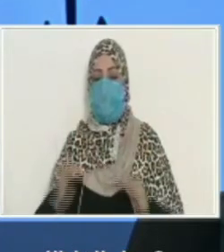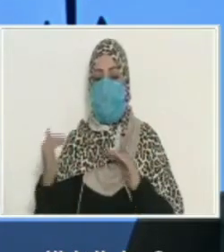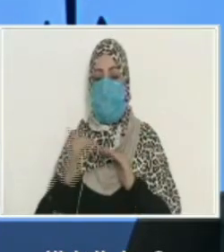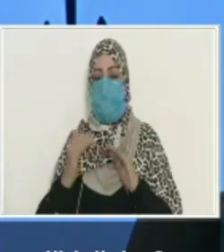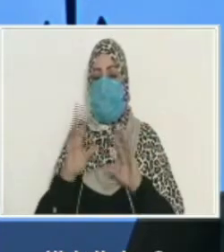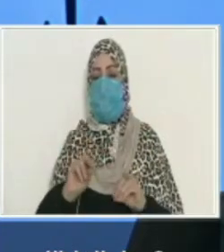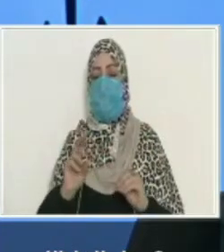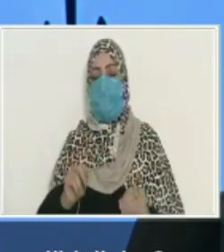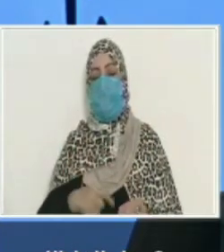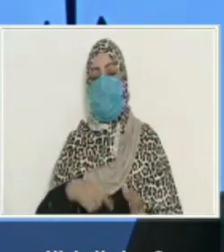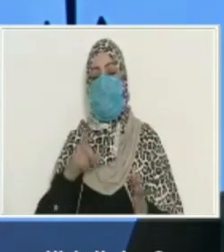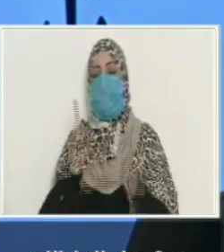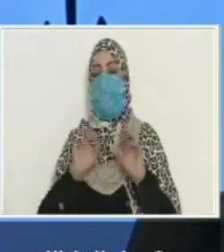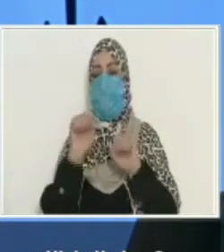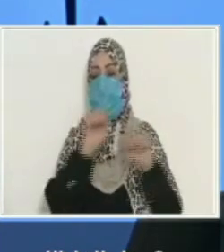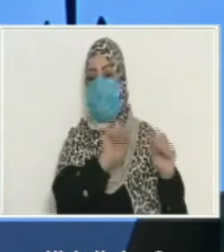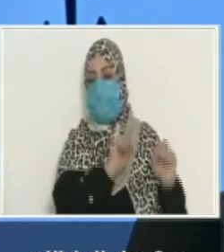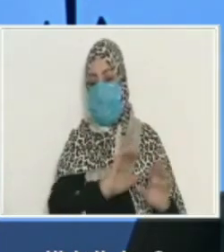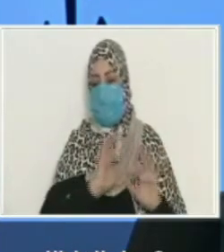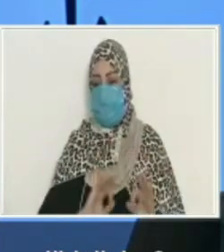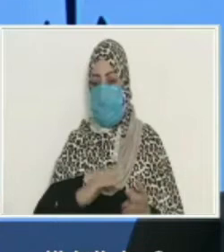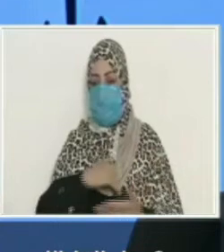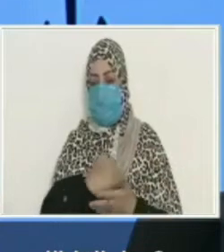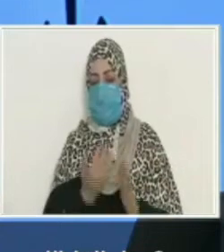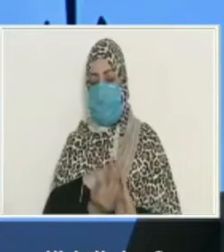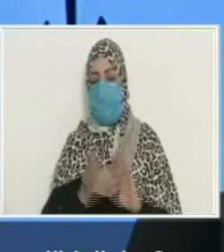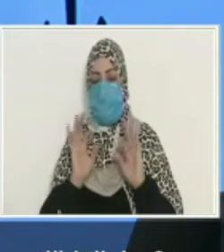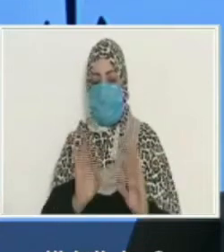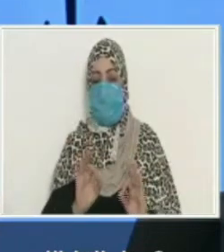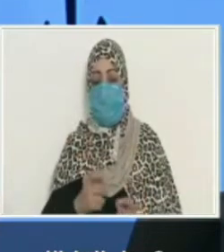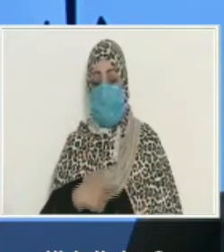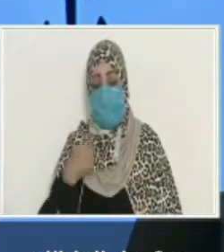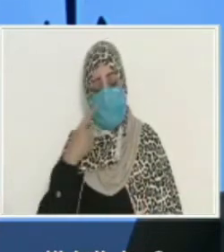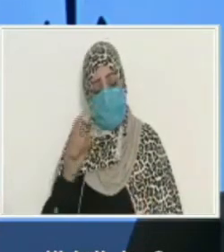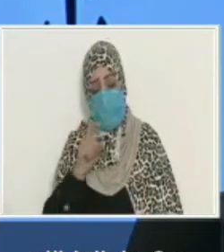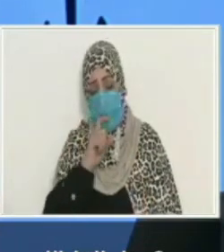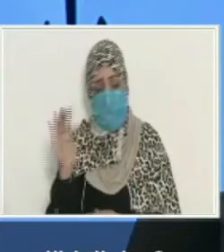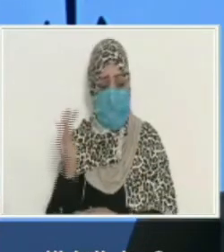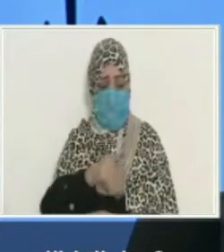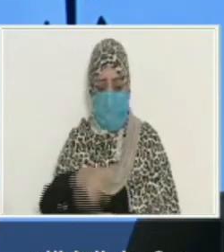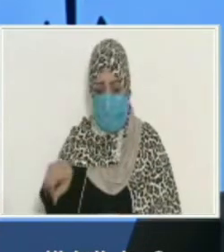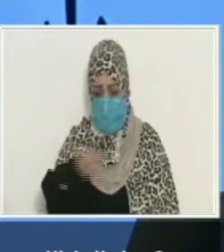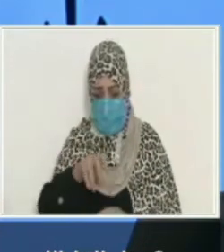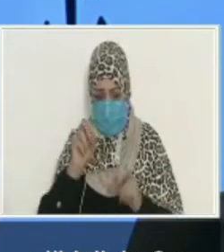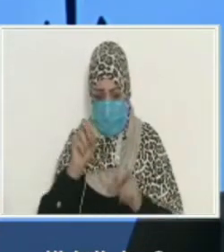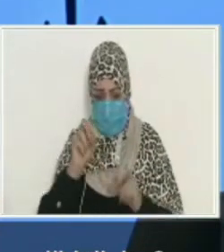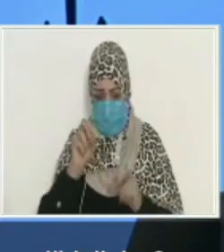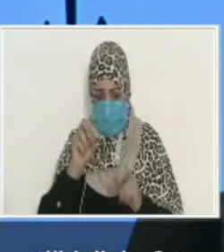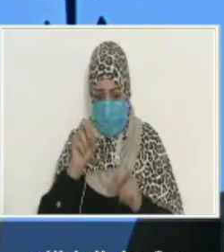أن يعطوا الذهب لهذه البنت لا بأس، وإلا فمن حق الجميع أن يتمسك بحقه في التركة والله